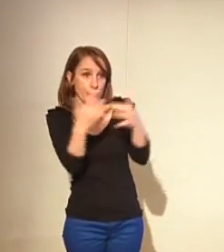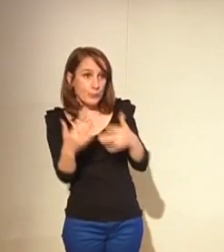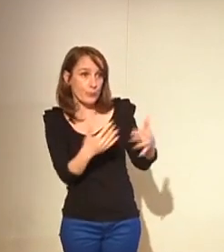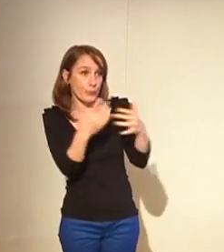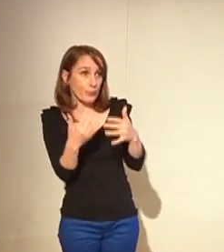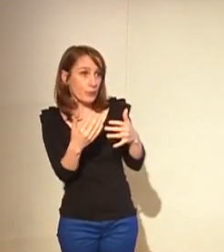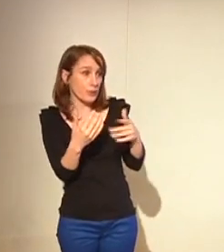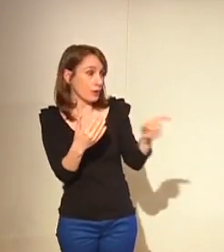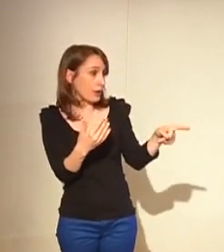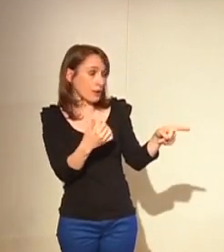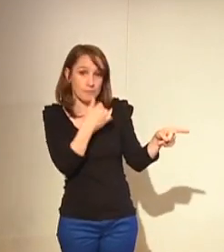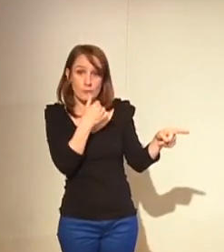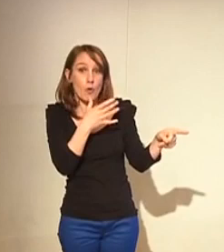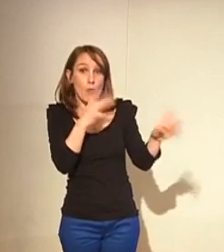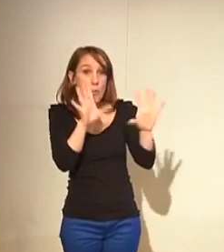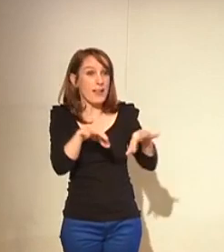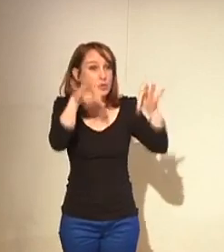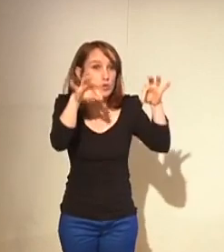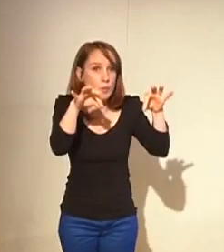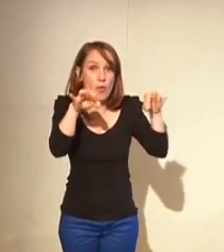non faut attendre le dépouillement